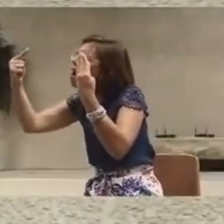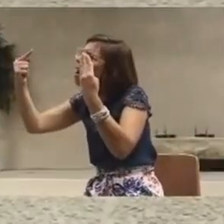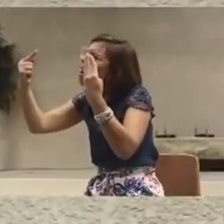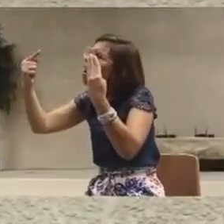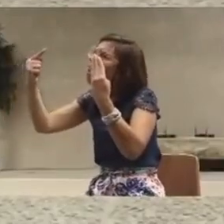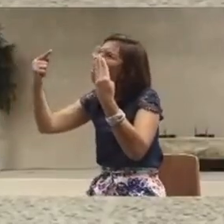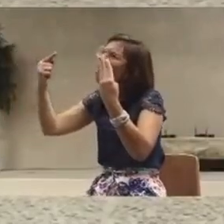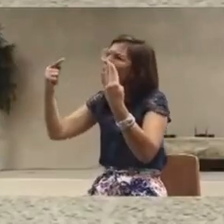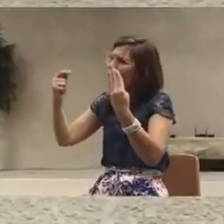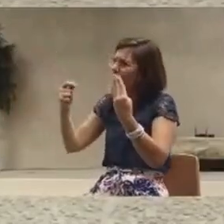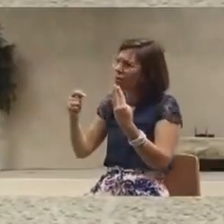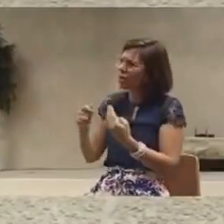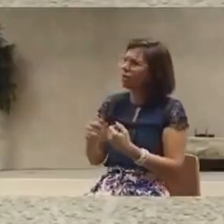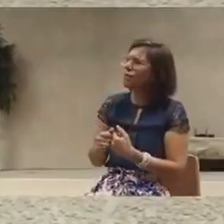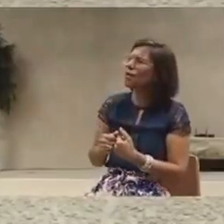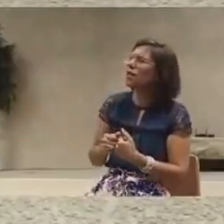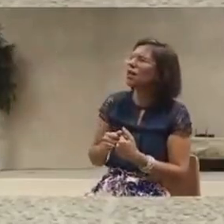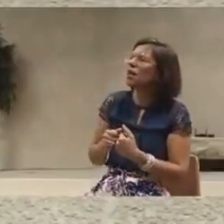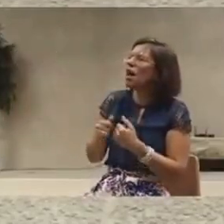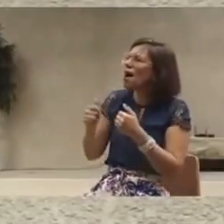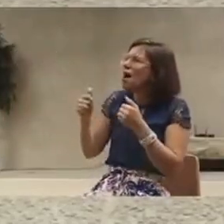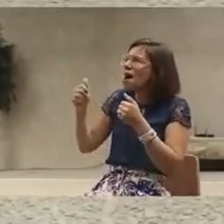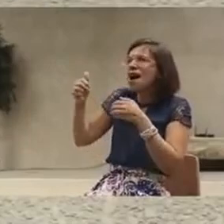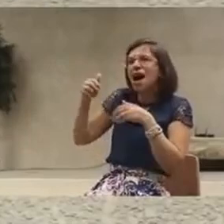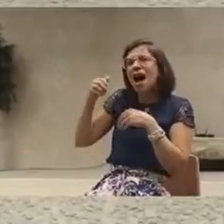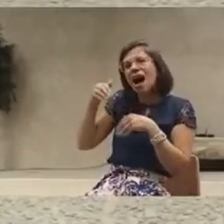caractère de chrétien